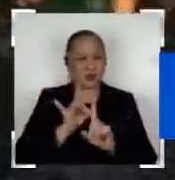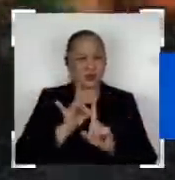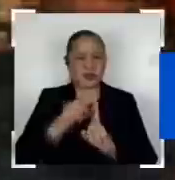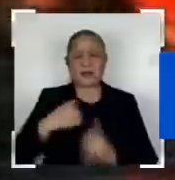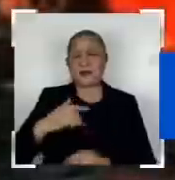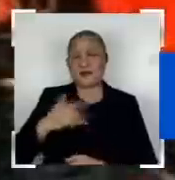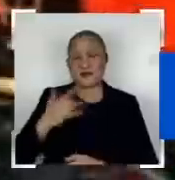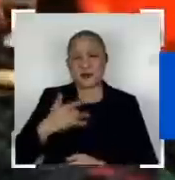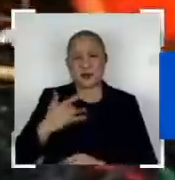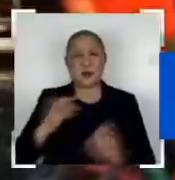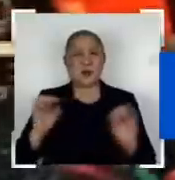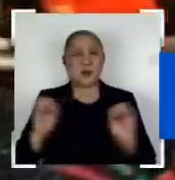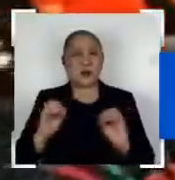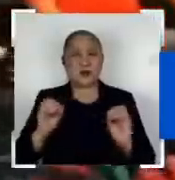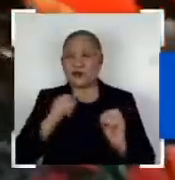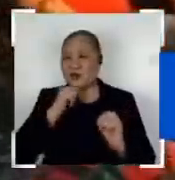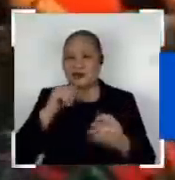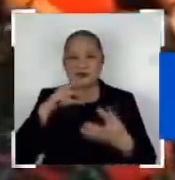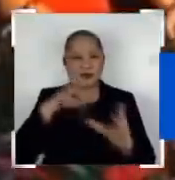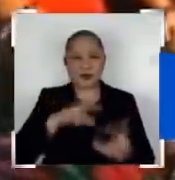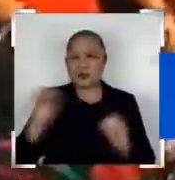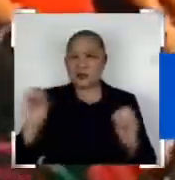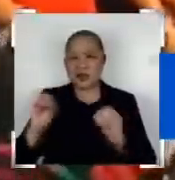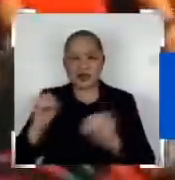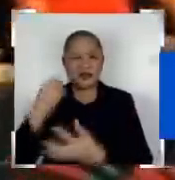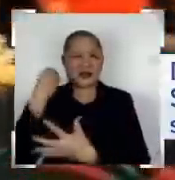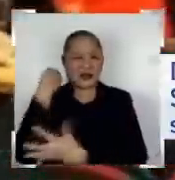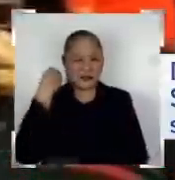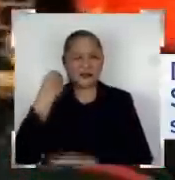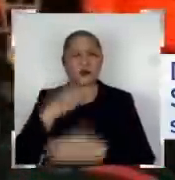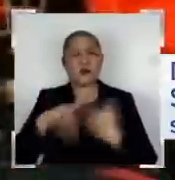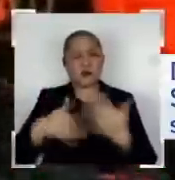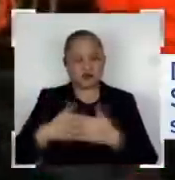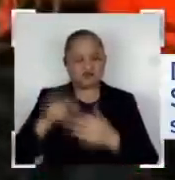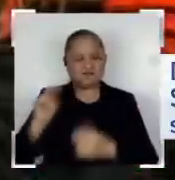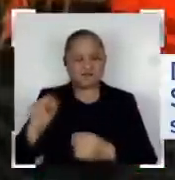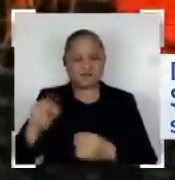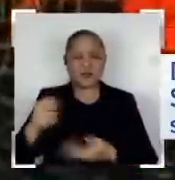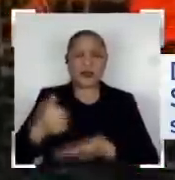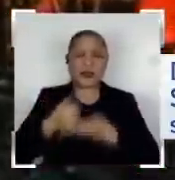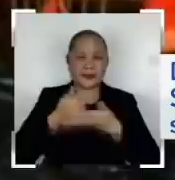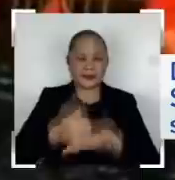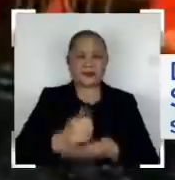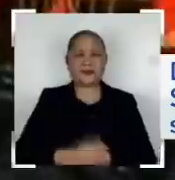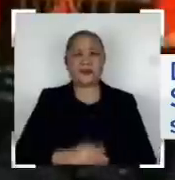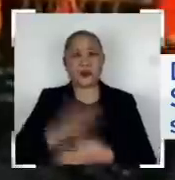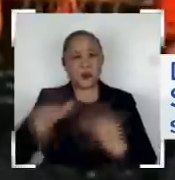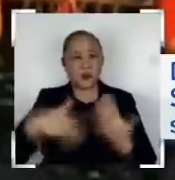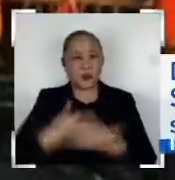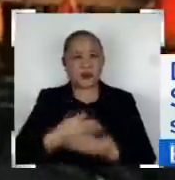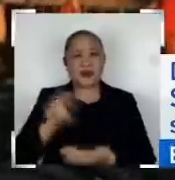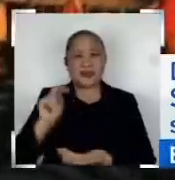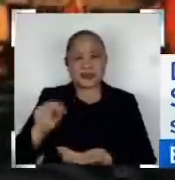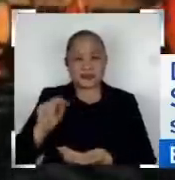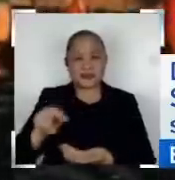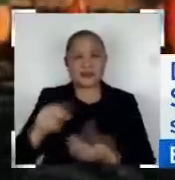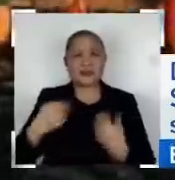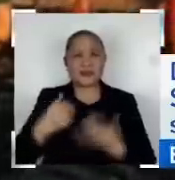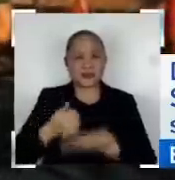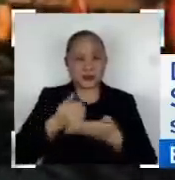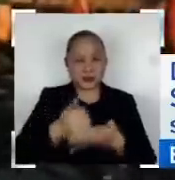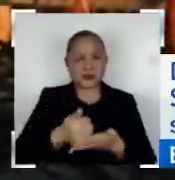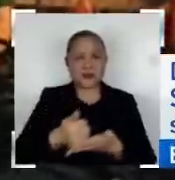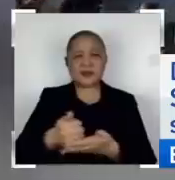nang naging mayaman, wala nang naging mahirap. Lahat nangangailangan ng tulong. Lahat nangangailangan ng tulong ng kanyang kapwa